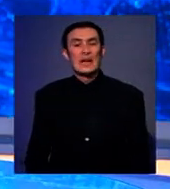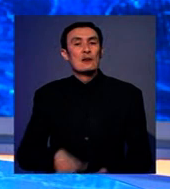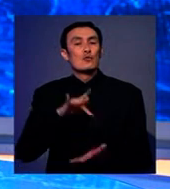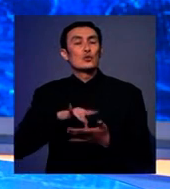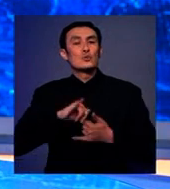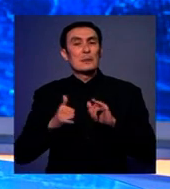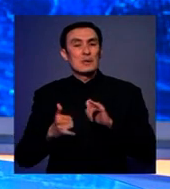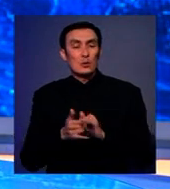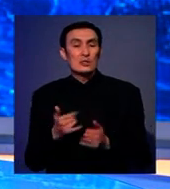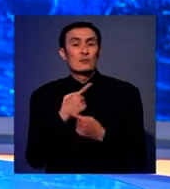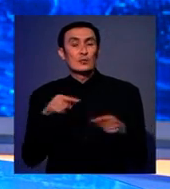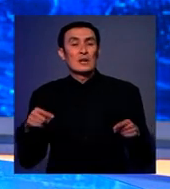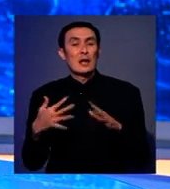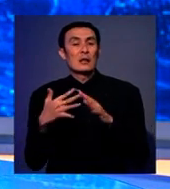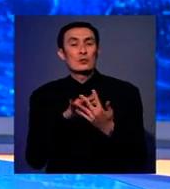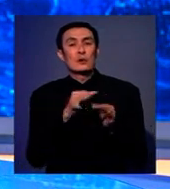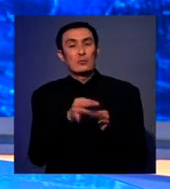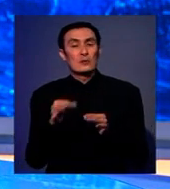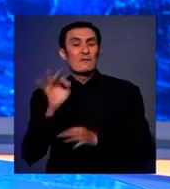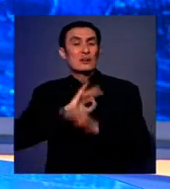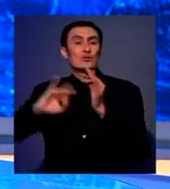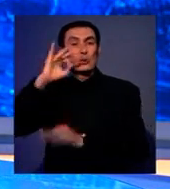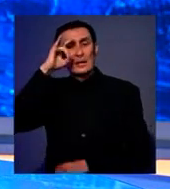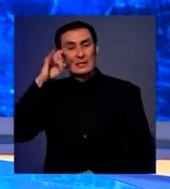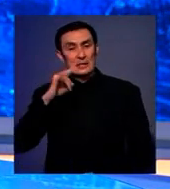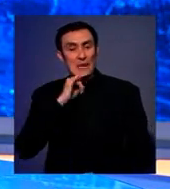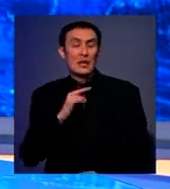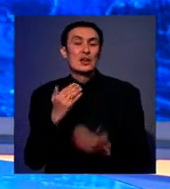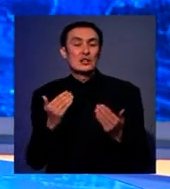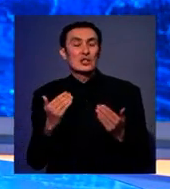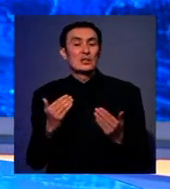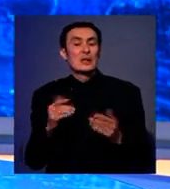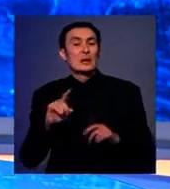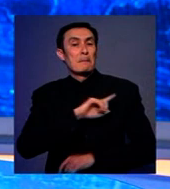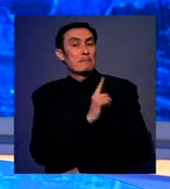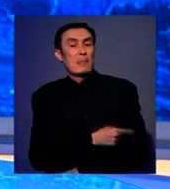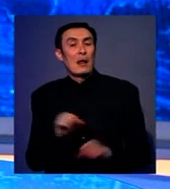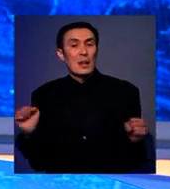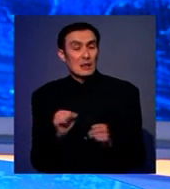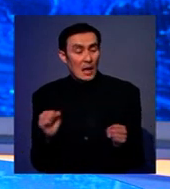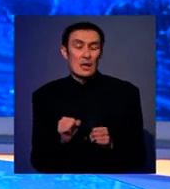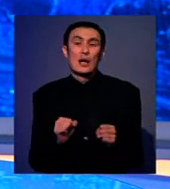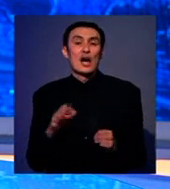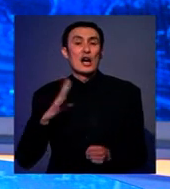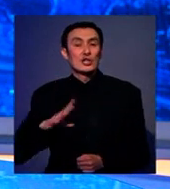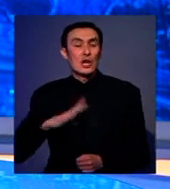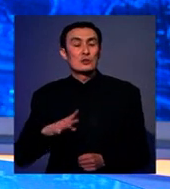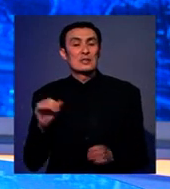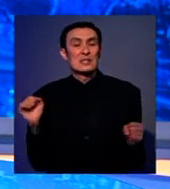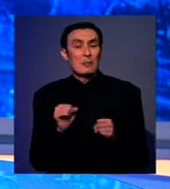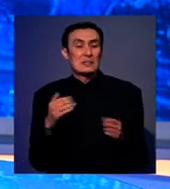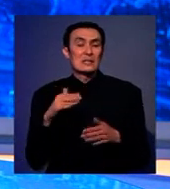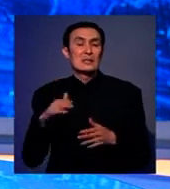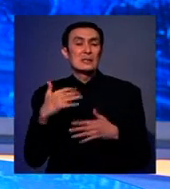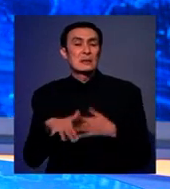Пусть Каменногорске и некоторых других населенных пунктах Востока значительно похолодает, ожидаются заморозки.